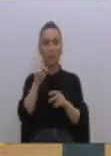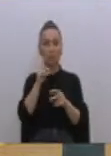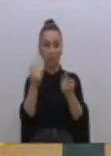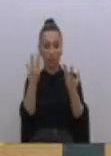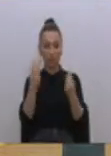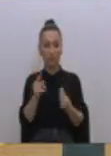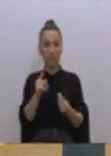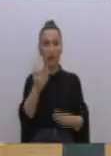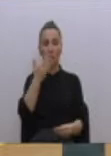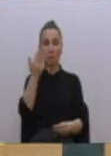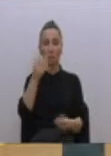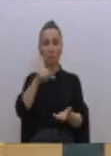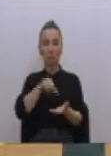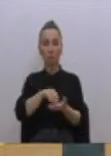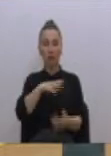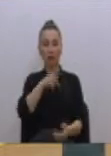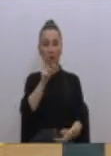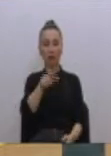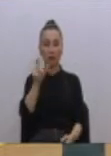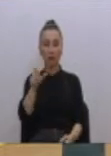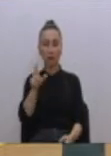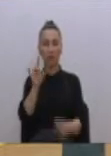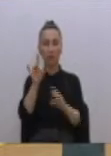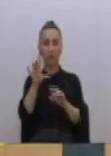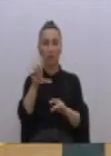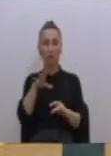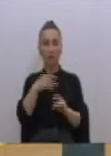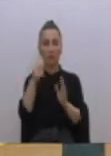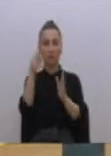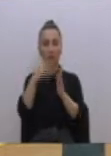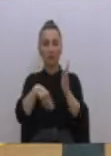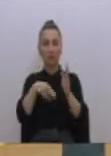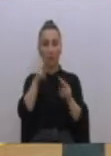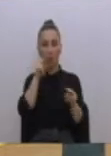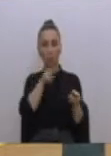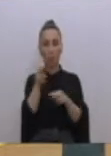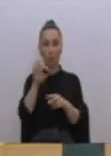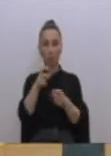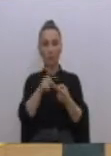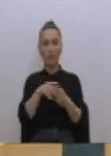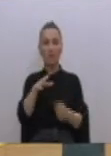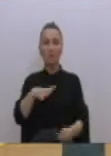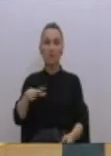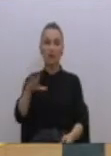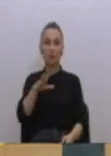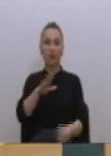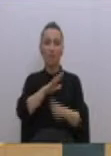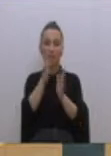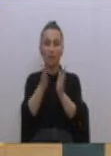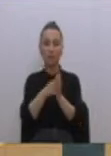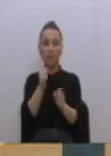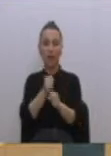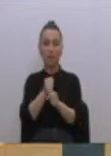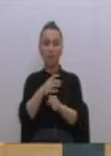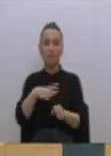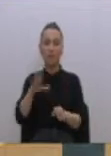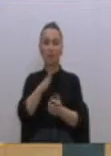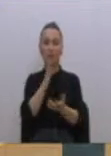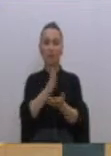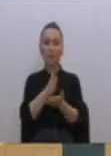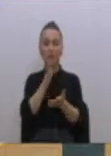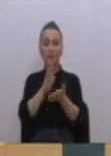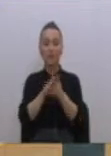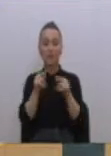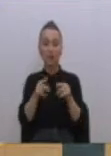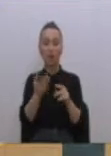camu uida, i s-a dat mie nevilom, este cu enigma senet, s-a zis coordinatorii, da i s-a ubra rom, s-a cartul o, cu ela pe zache, te psa, s-a cartul o și are sistem, rom,